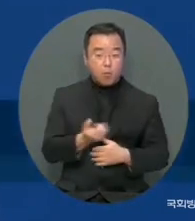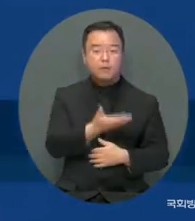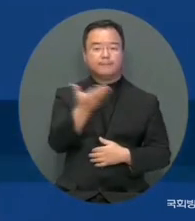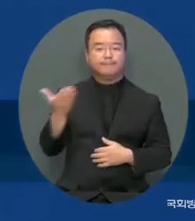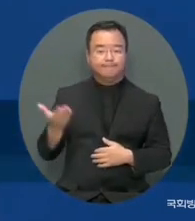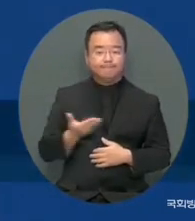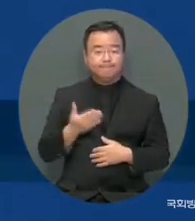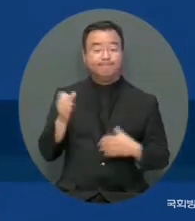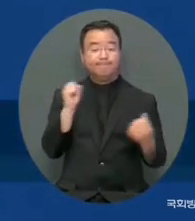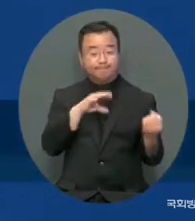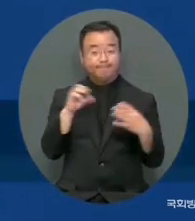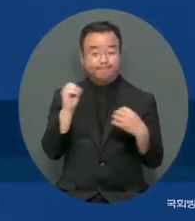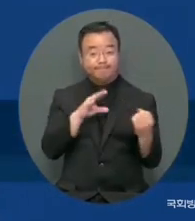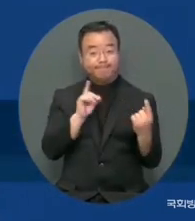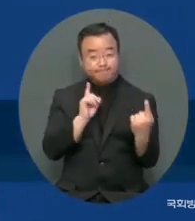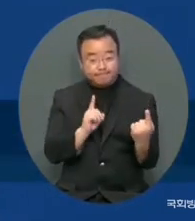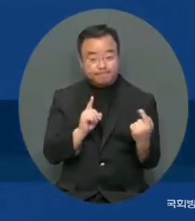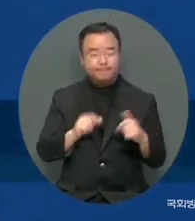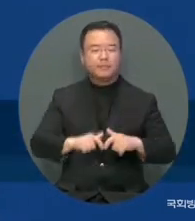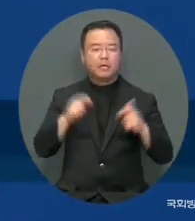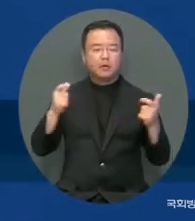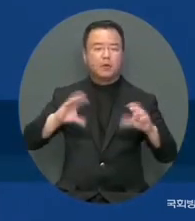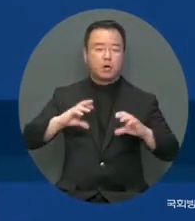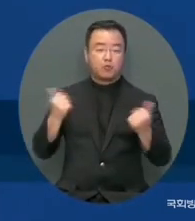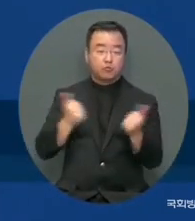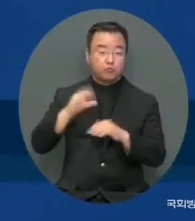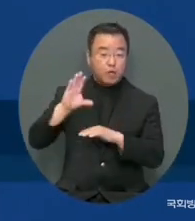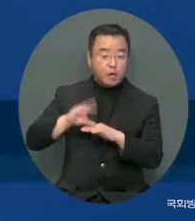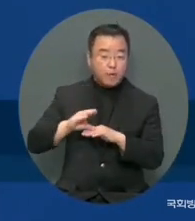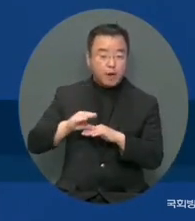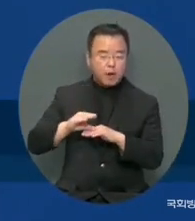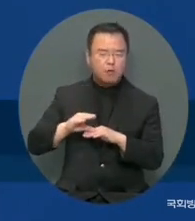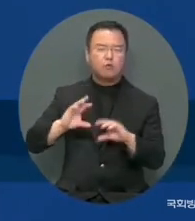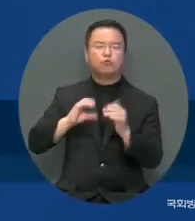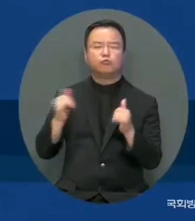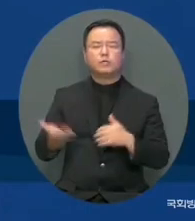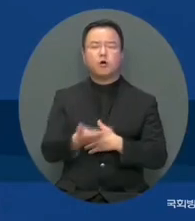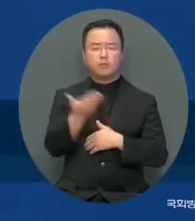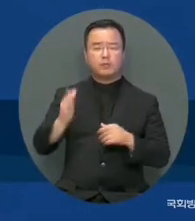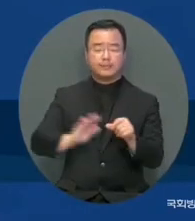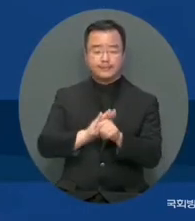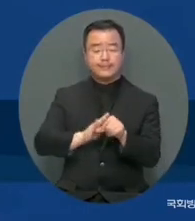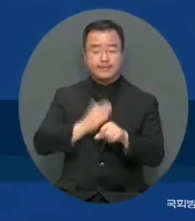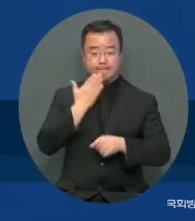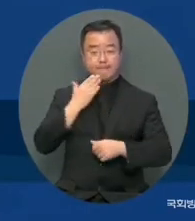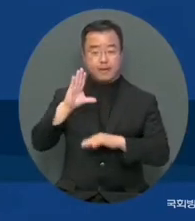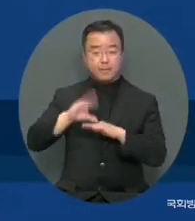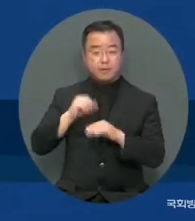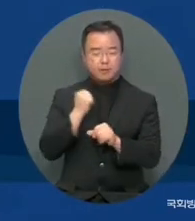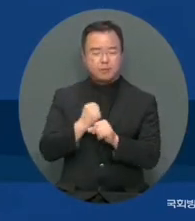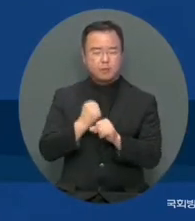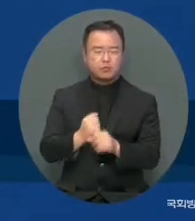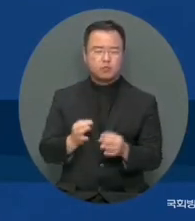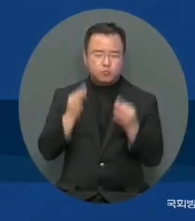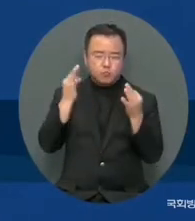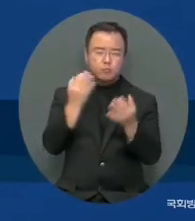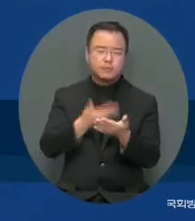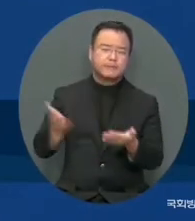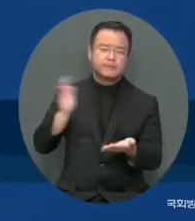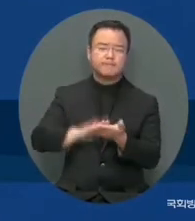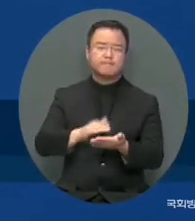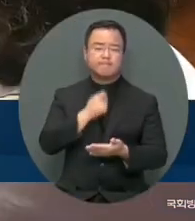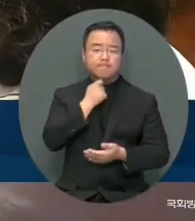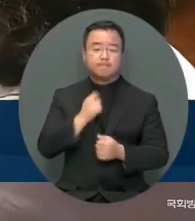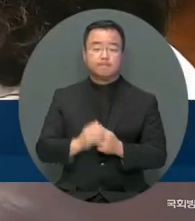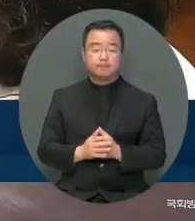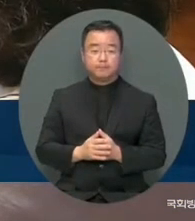소통을 확대하고 국회 방송을 국민이 사랑하는 방송으로 만들 수 있도록 혁신해 나가겠습니다. 이를